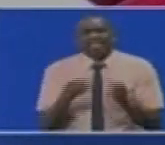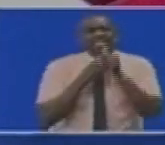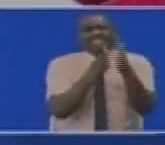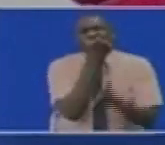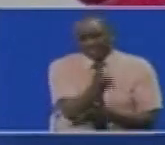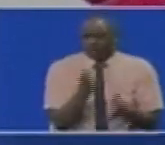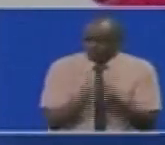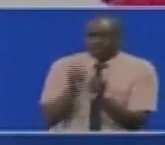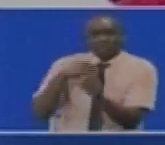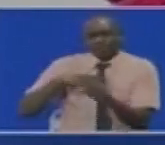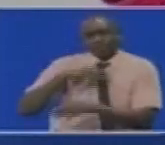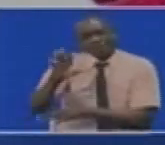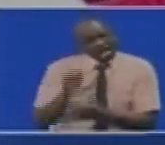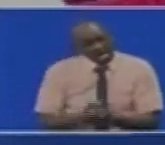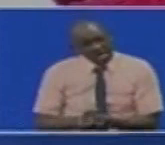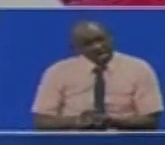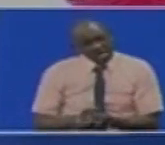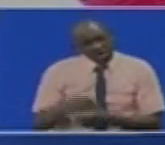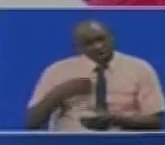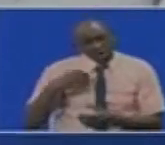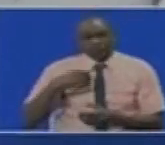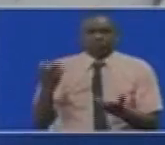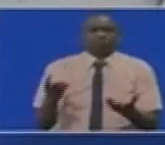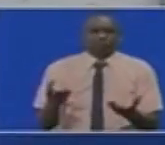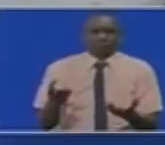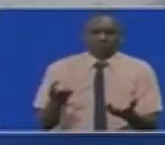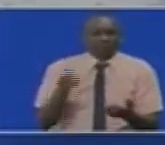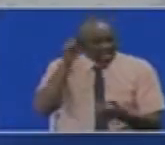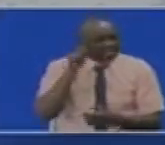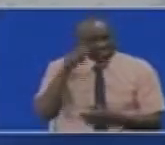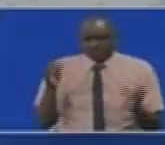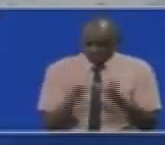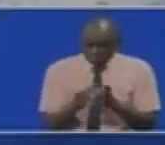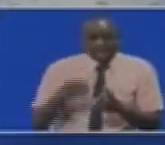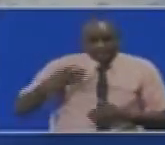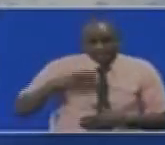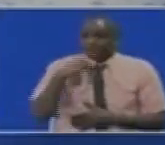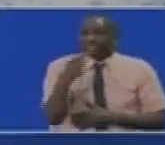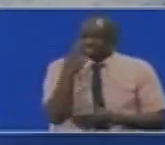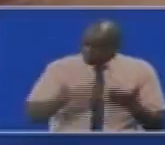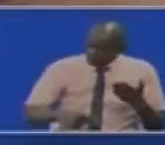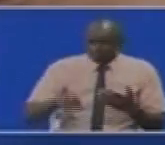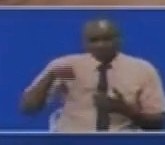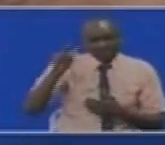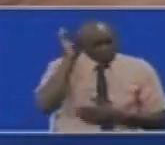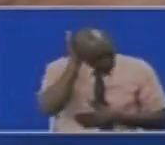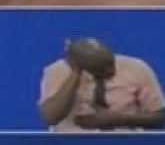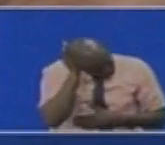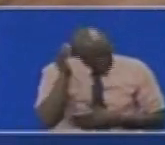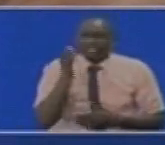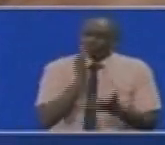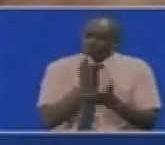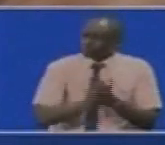viongozi na wakaaji wa Kalenjin. Wahusika wanasema kwamba Duale alimvunjia heshima rais mstaafu